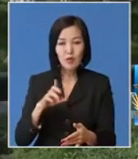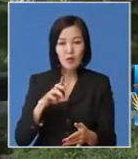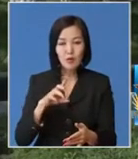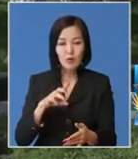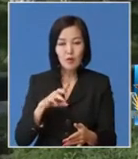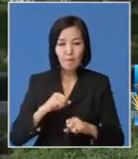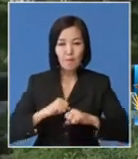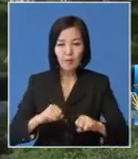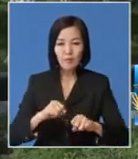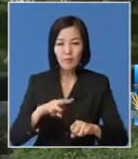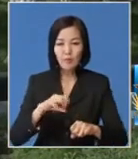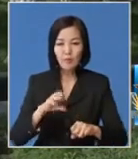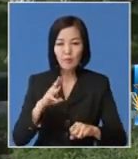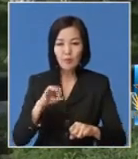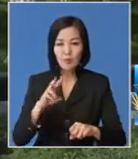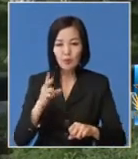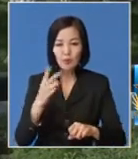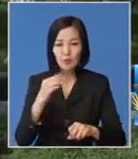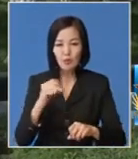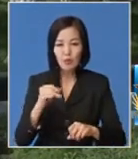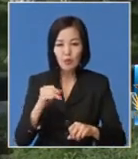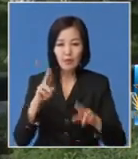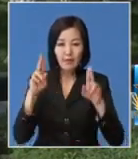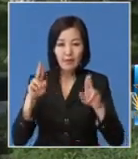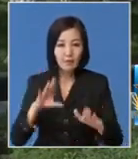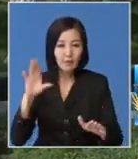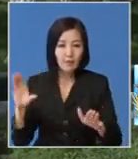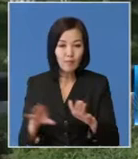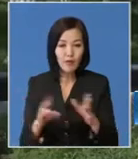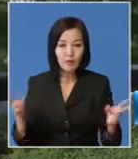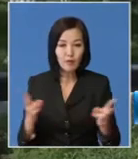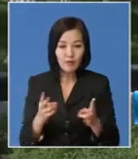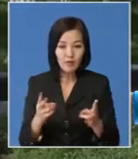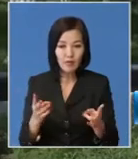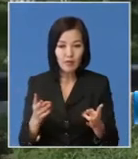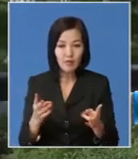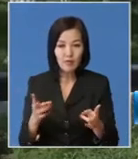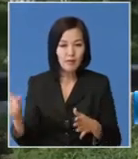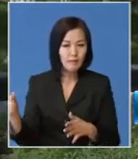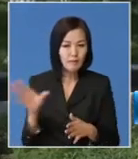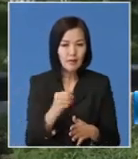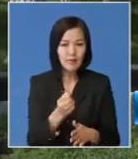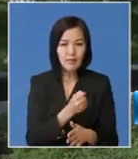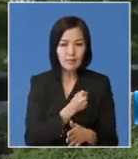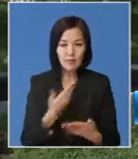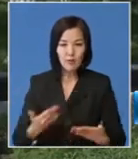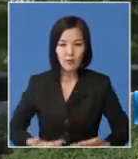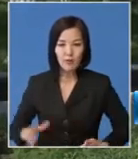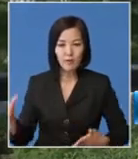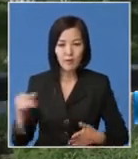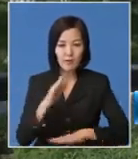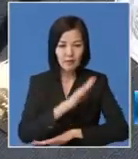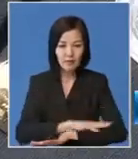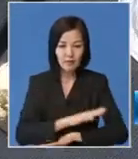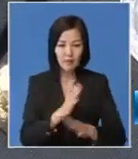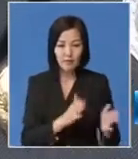атамыздың сөзімен бастағым келеді. Тәртіппен бас иген құл болмайды, тәртіпсіз ел болмайды деп. Бәрі де әскери өмір болғаннан кейін бәрі де тәртіптен